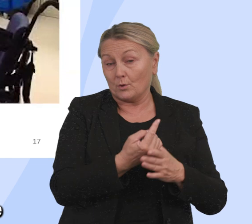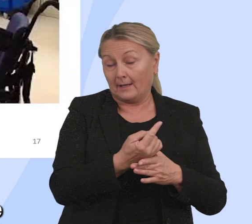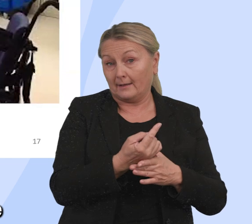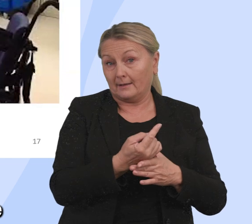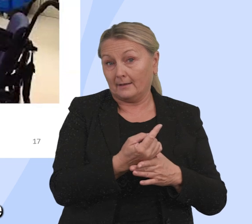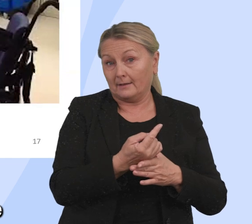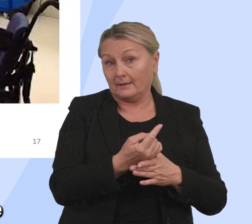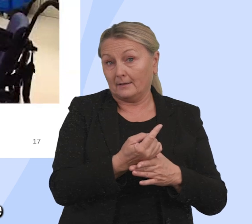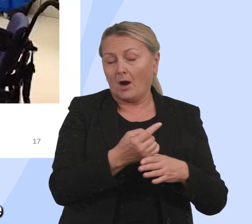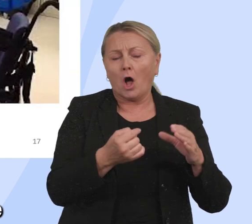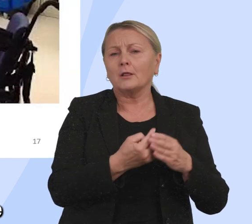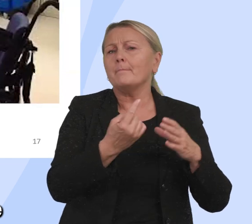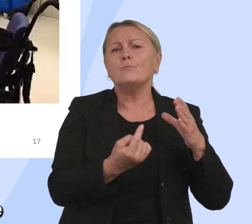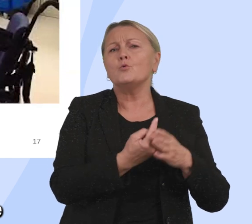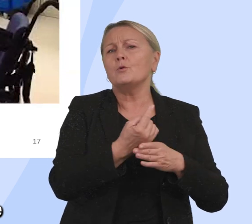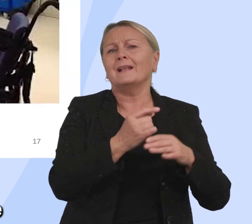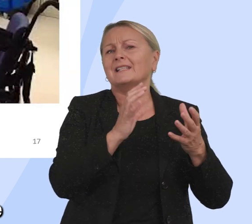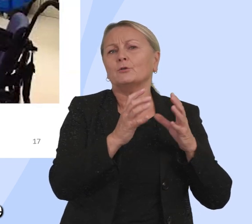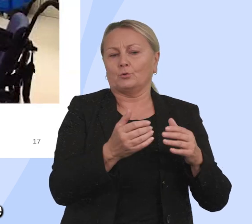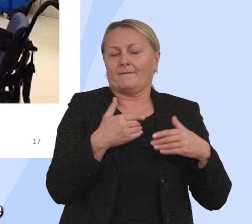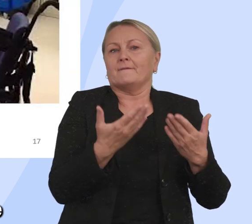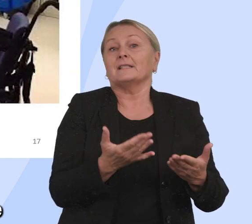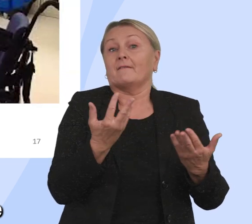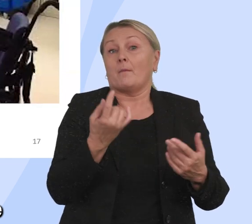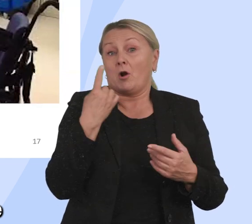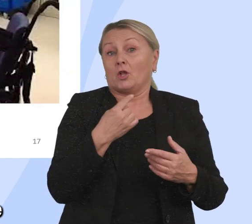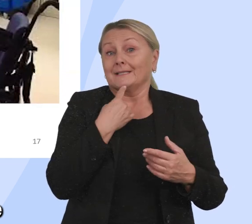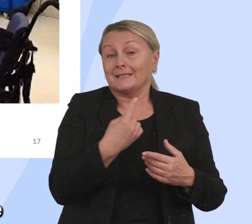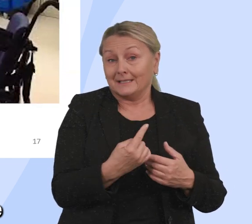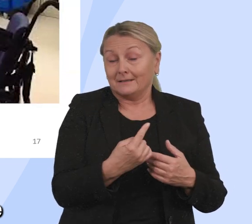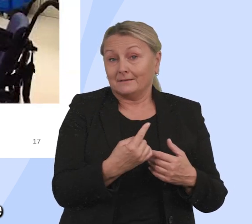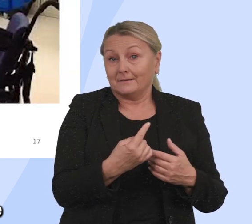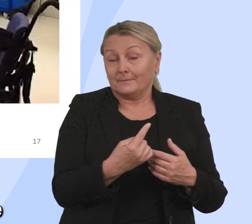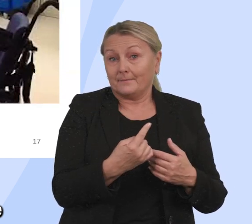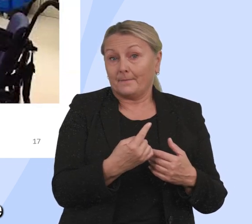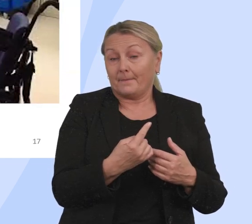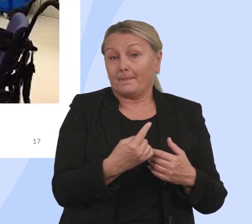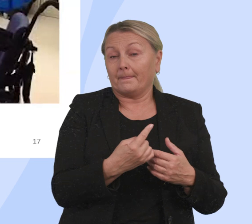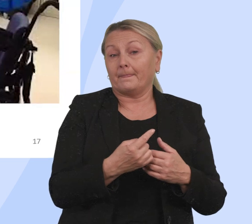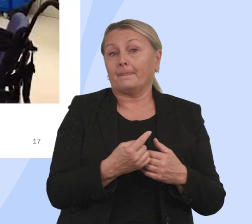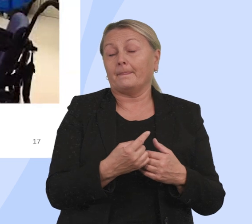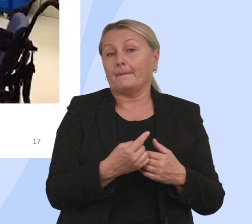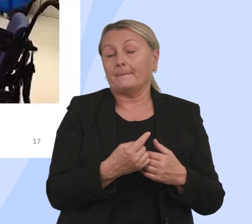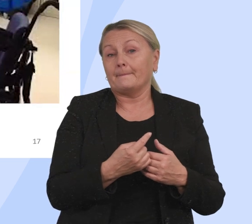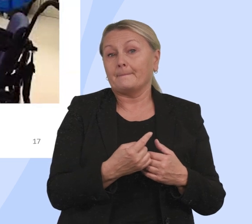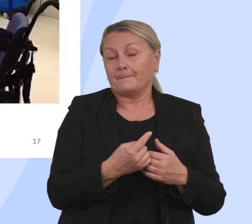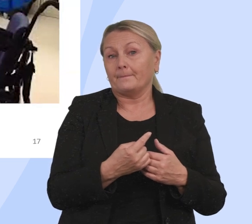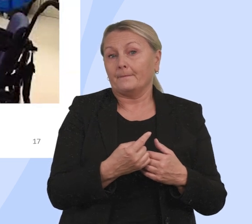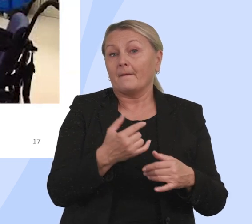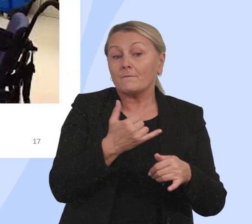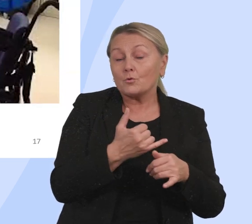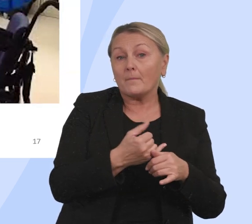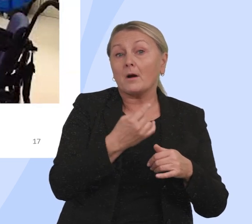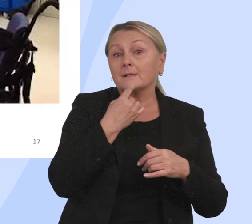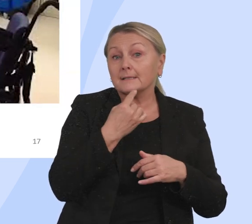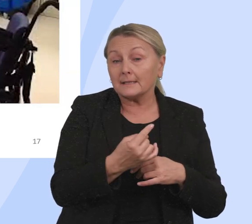mulige situationer, at vise, hvad det er, man kan sige her, hvordan man kan sige det, hvem